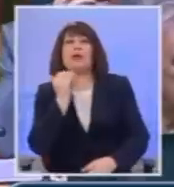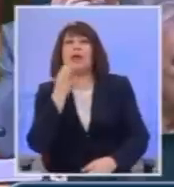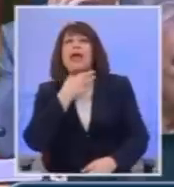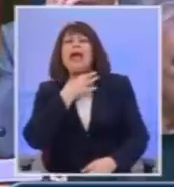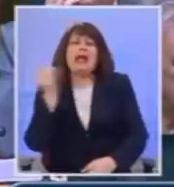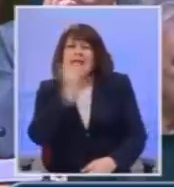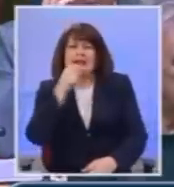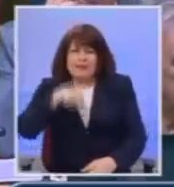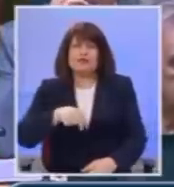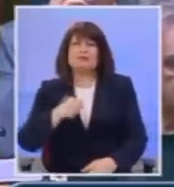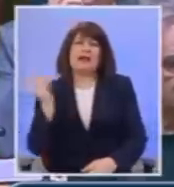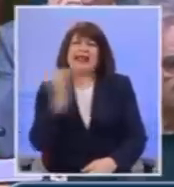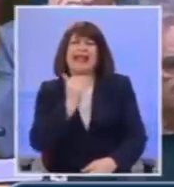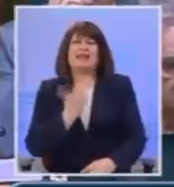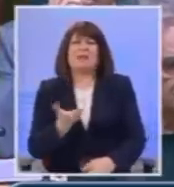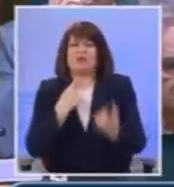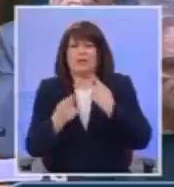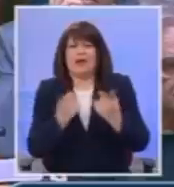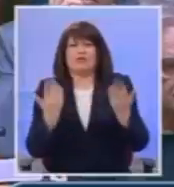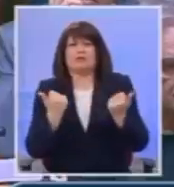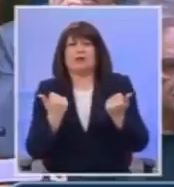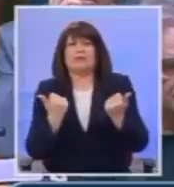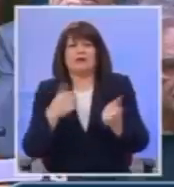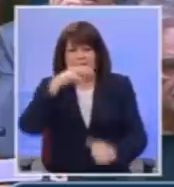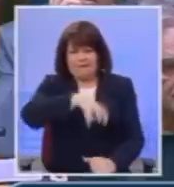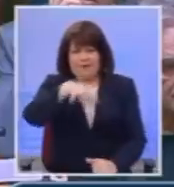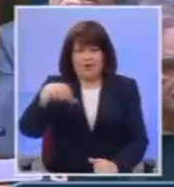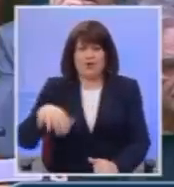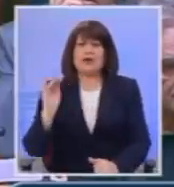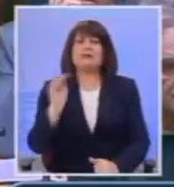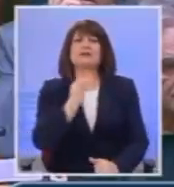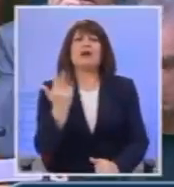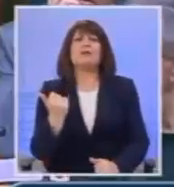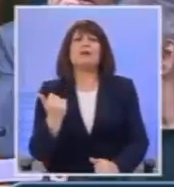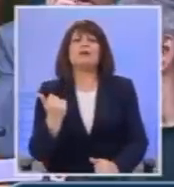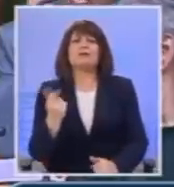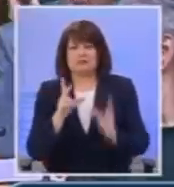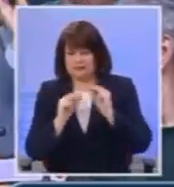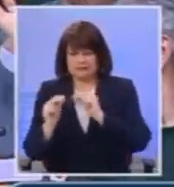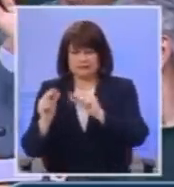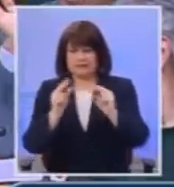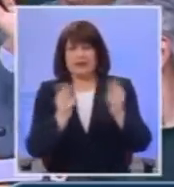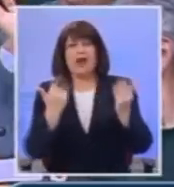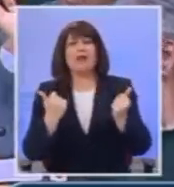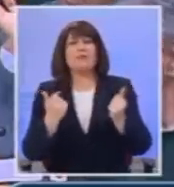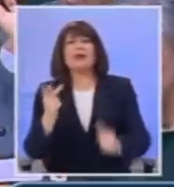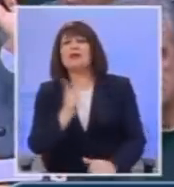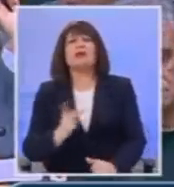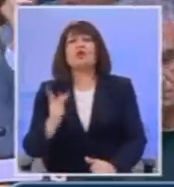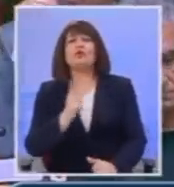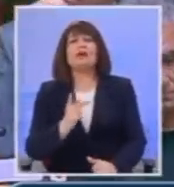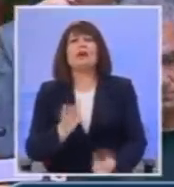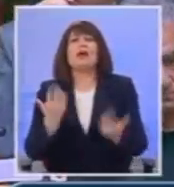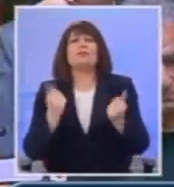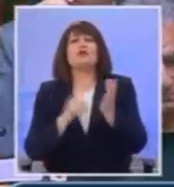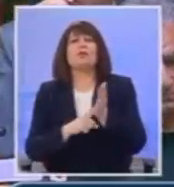Σήμερα δεν έχει γίνει κανένας διάλογος με κανέναν φορέα. Δεν έχει συζητήσει δηλαδή η κοινωνία για αυτόν τον